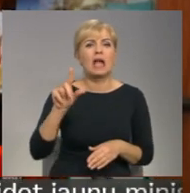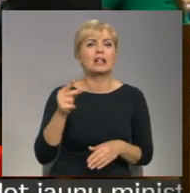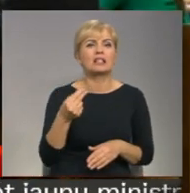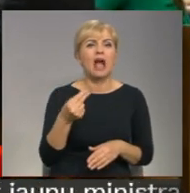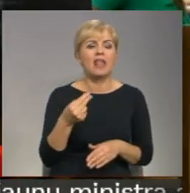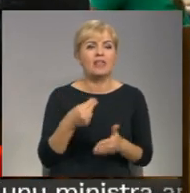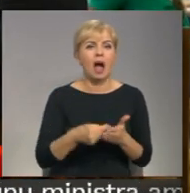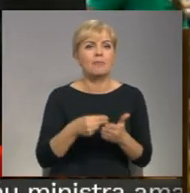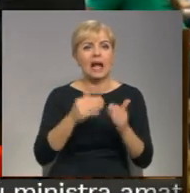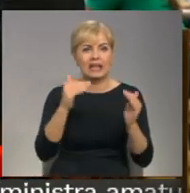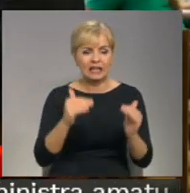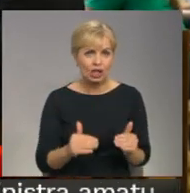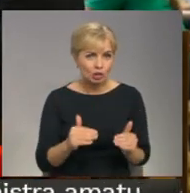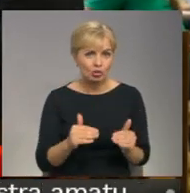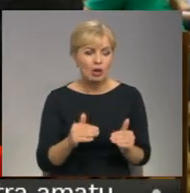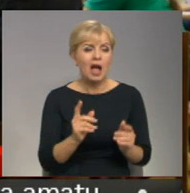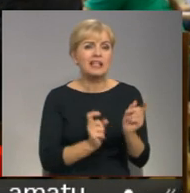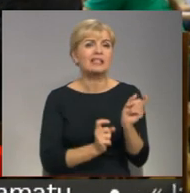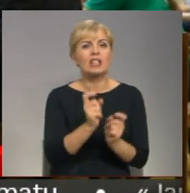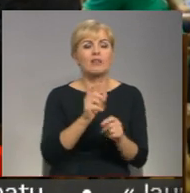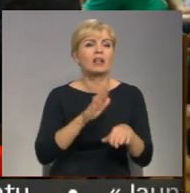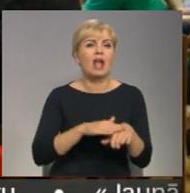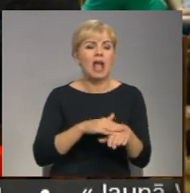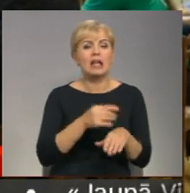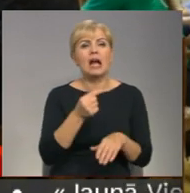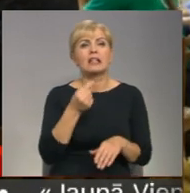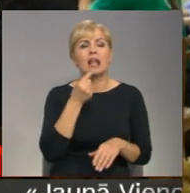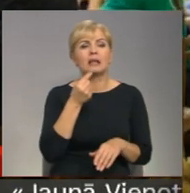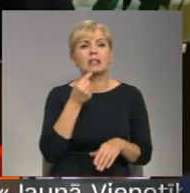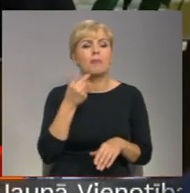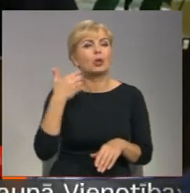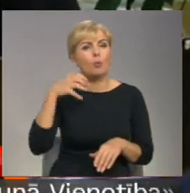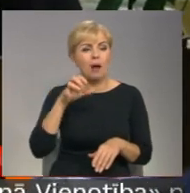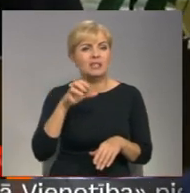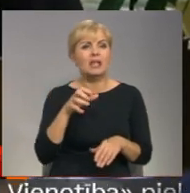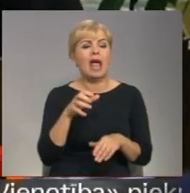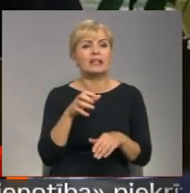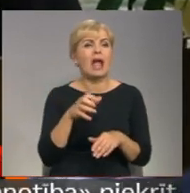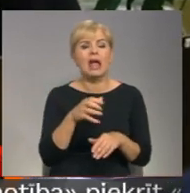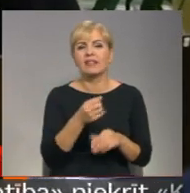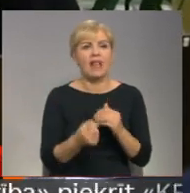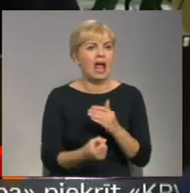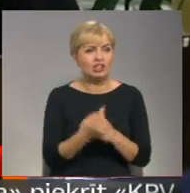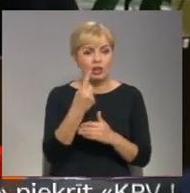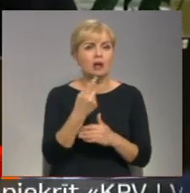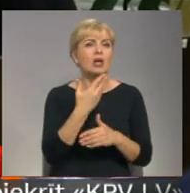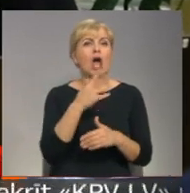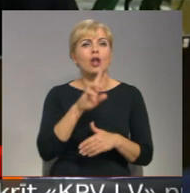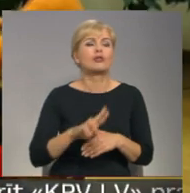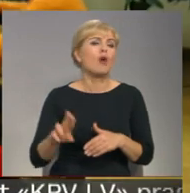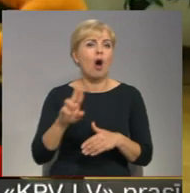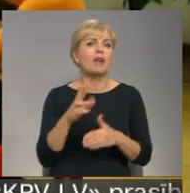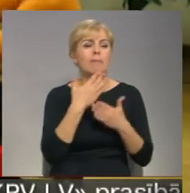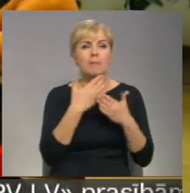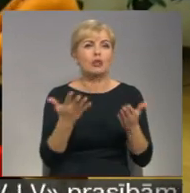kritušās. Politisko ķīviņu dēļ decembra domas sēdi izjukusi. Tomēr atkārtotajā sēdē janvārī beidzot tika pieņemts